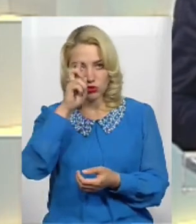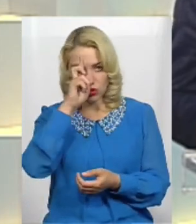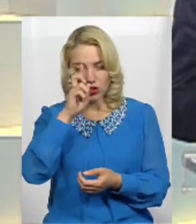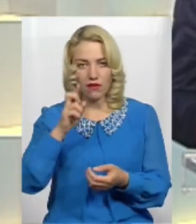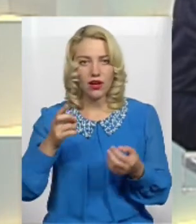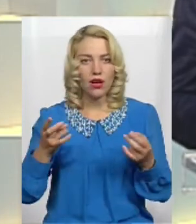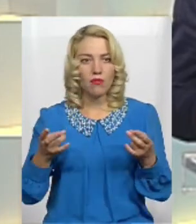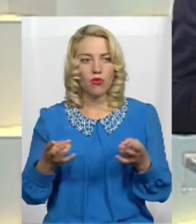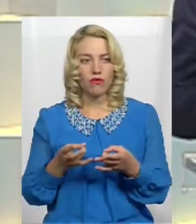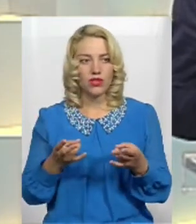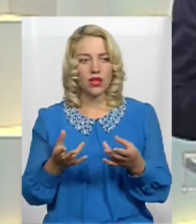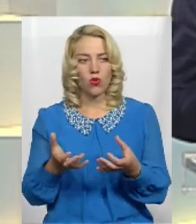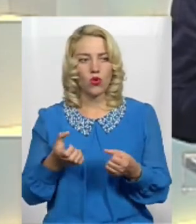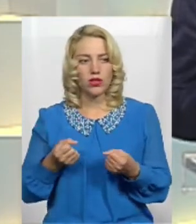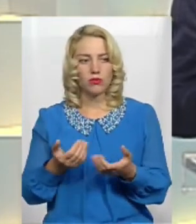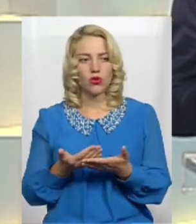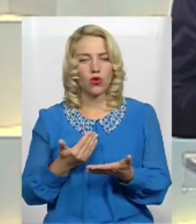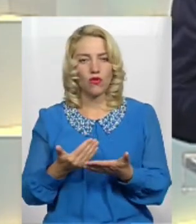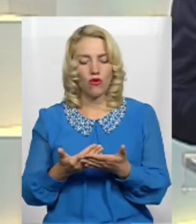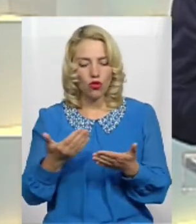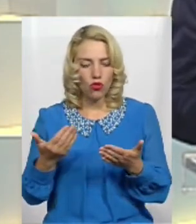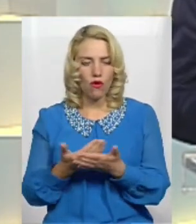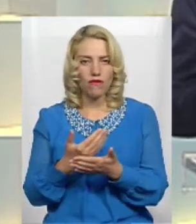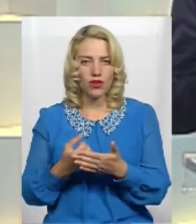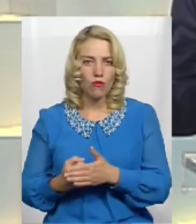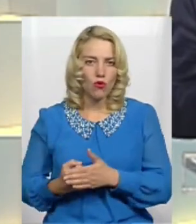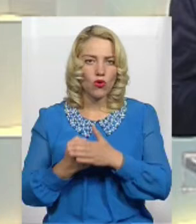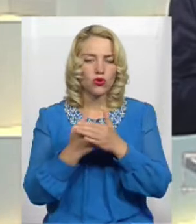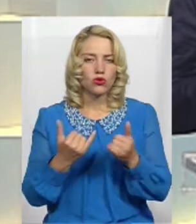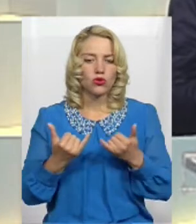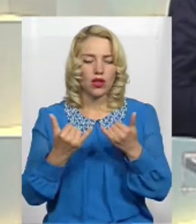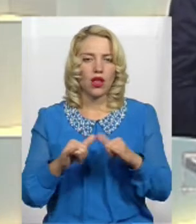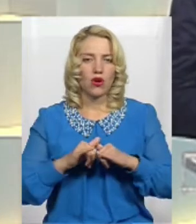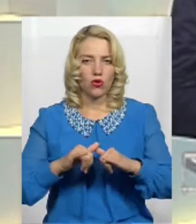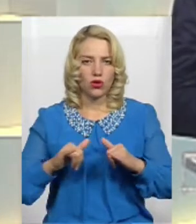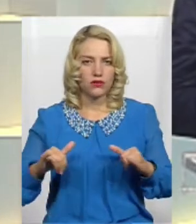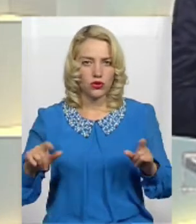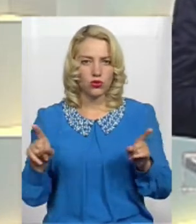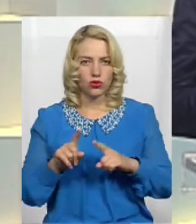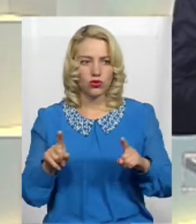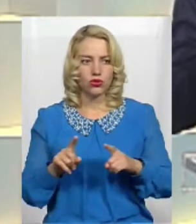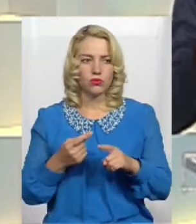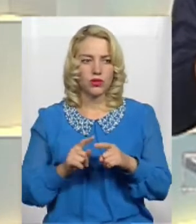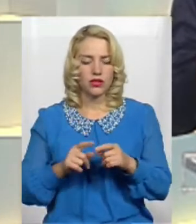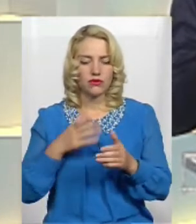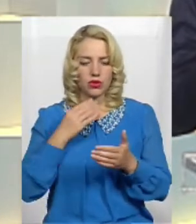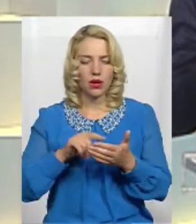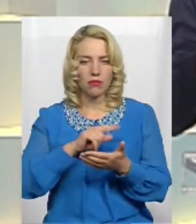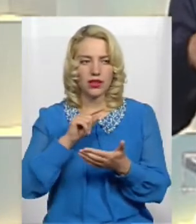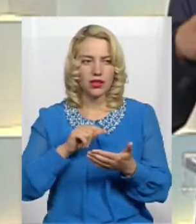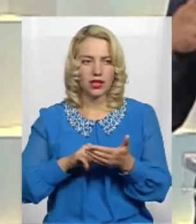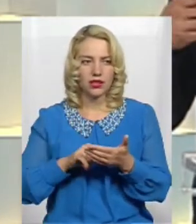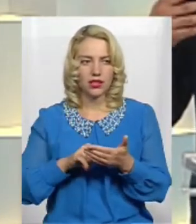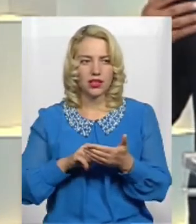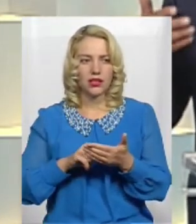повинна отримати новий поштовх для розвитку, задля того, щоб ми насамперед вирішили питання і, йдучи в